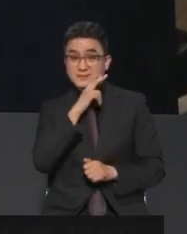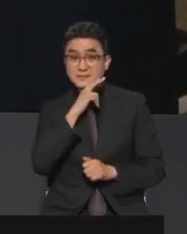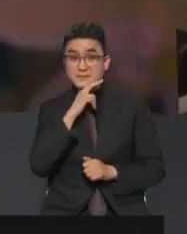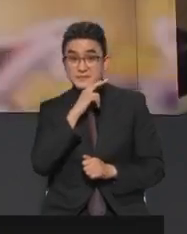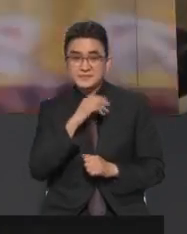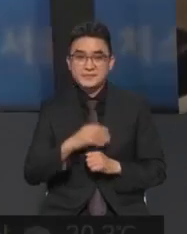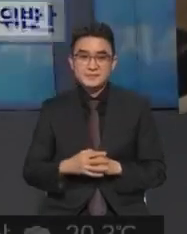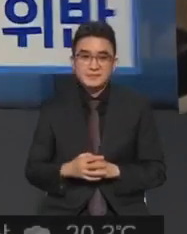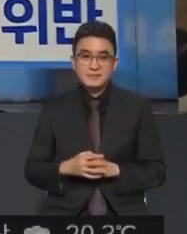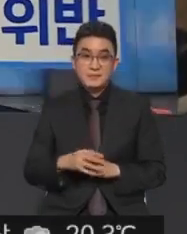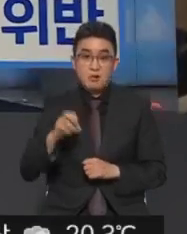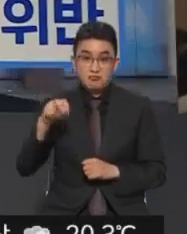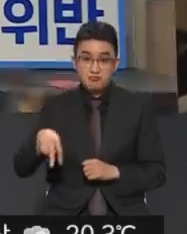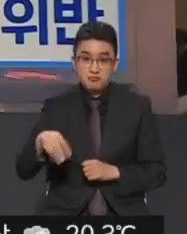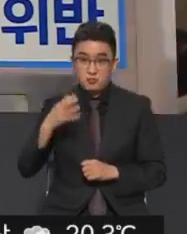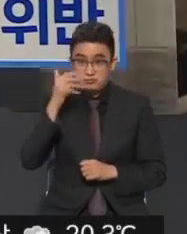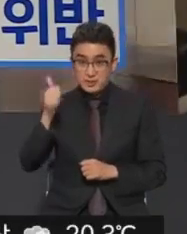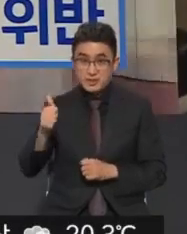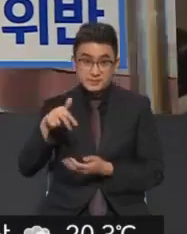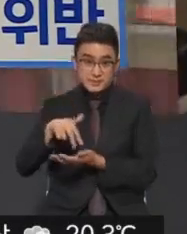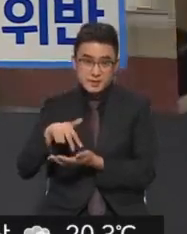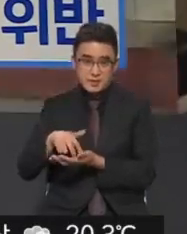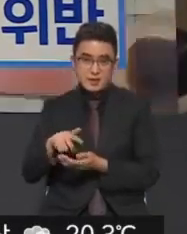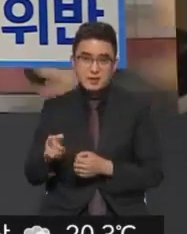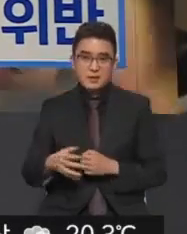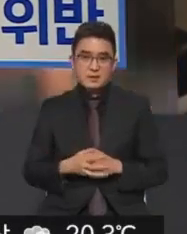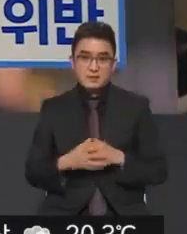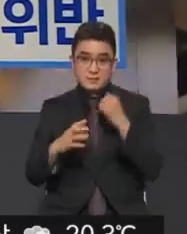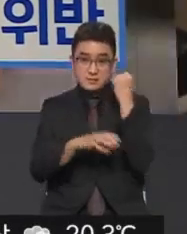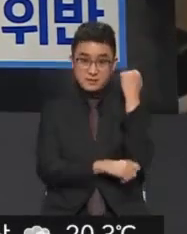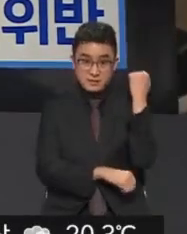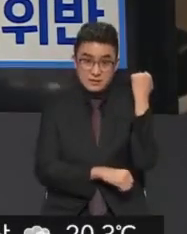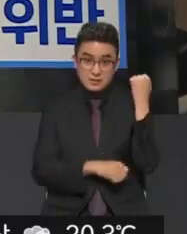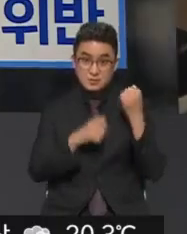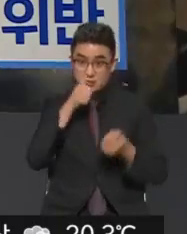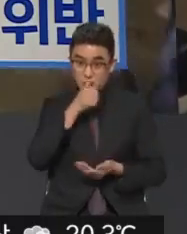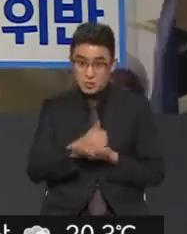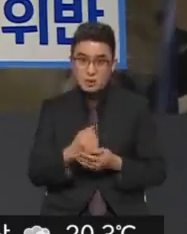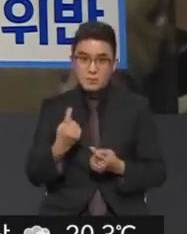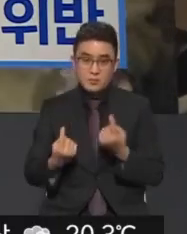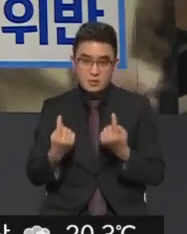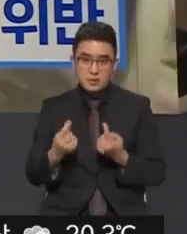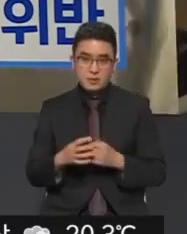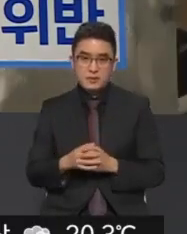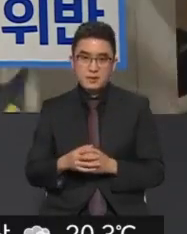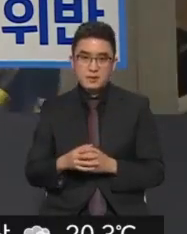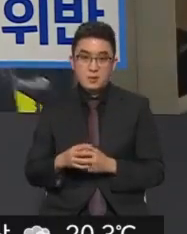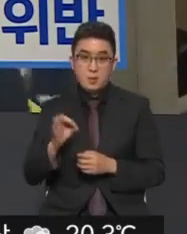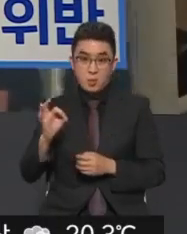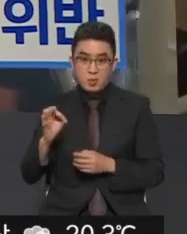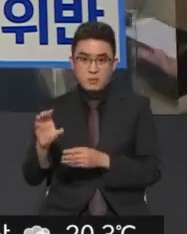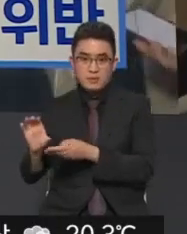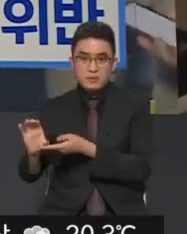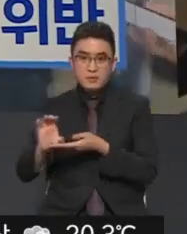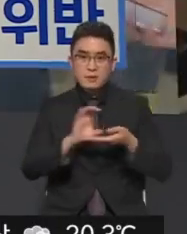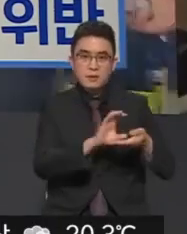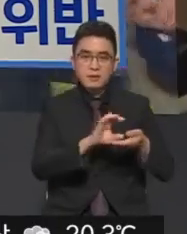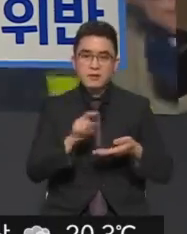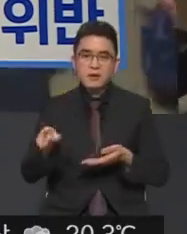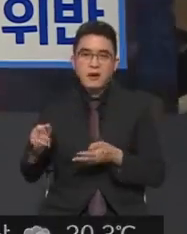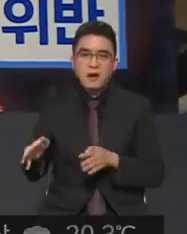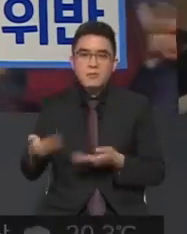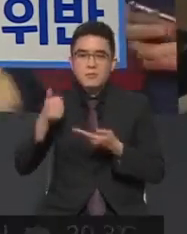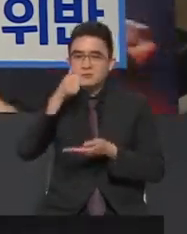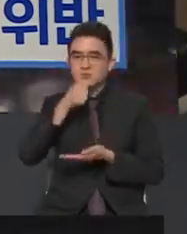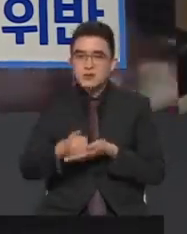유전본부장 입장에서도 기존의이 뇌물수수 혐의보다는 정치 작은법 위반 형량이 훨씬 낮다는 말씀